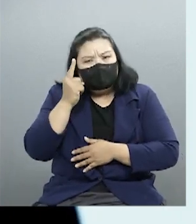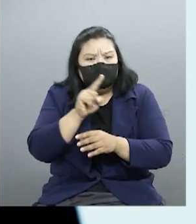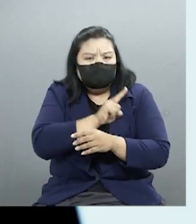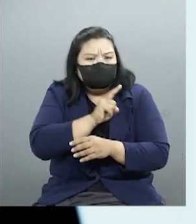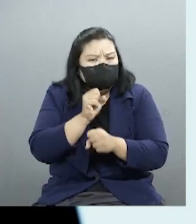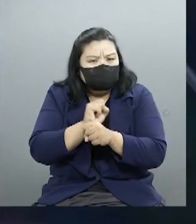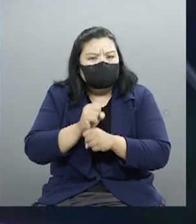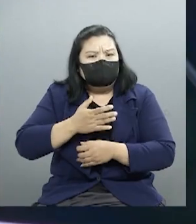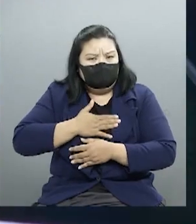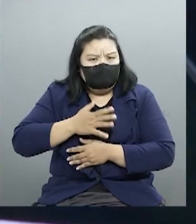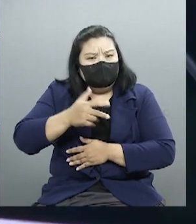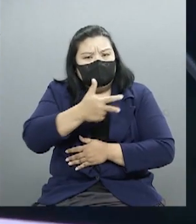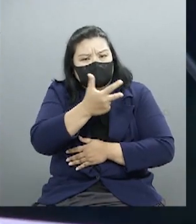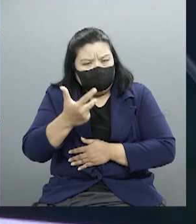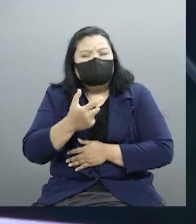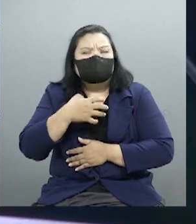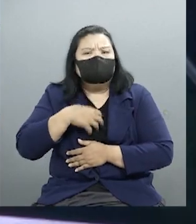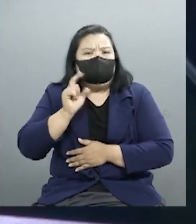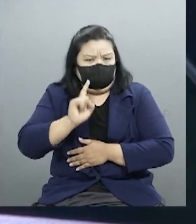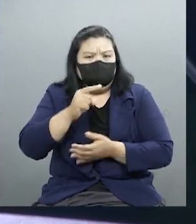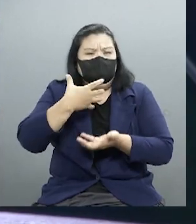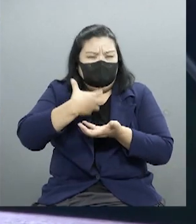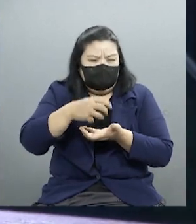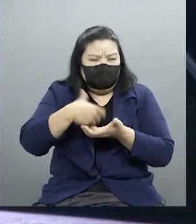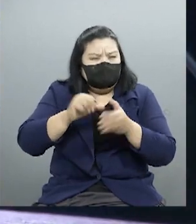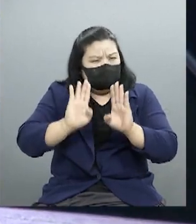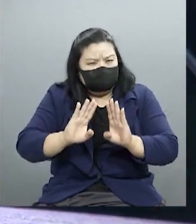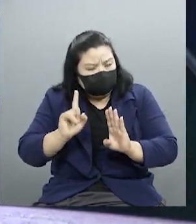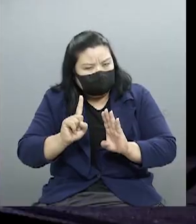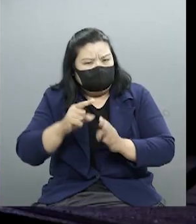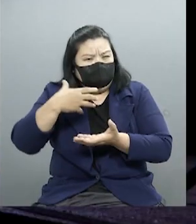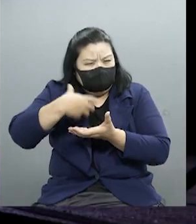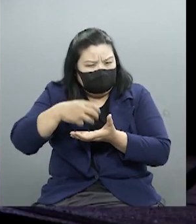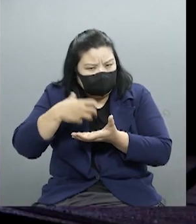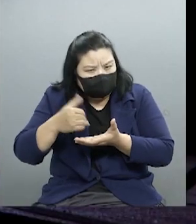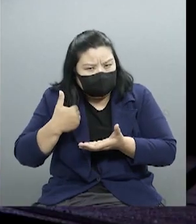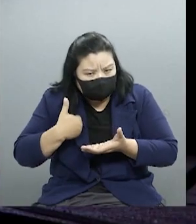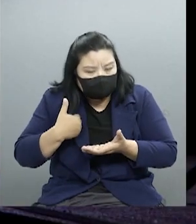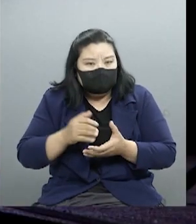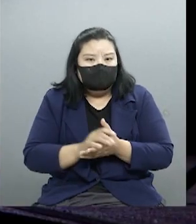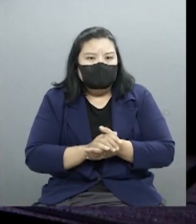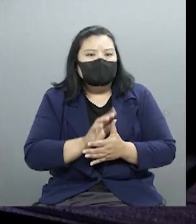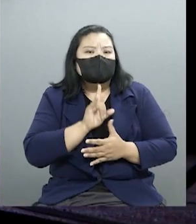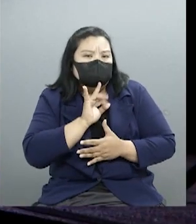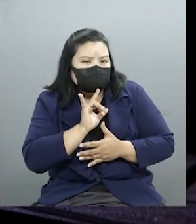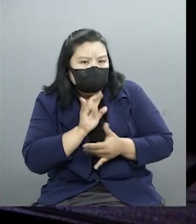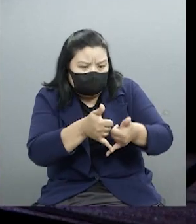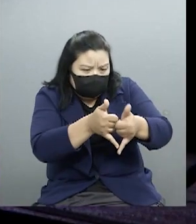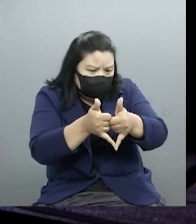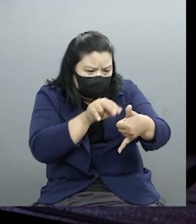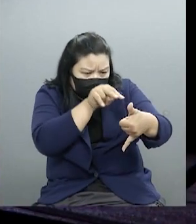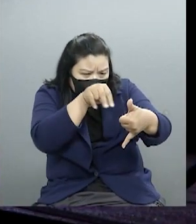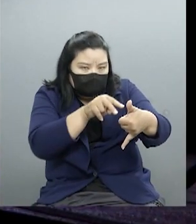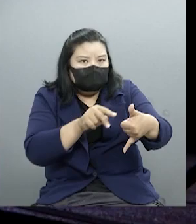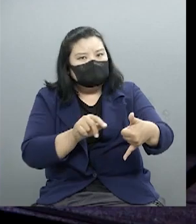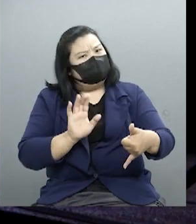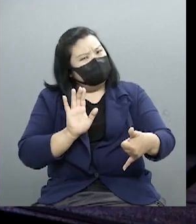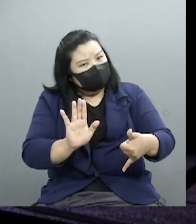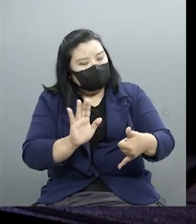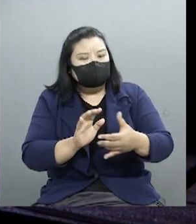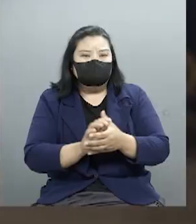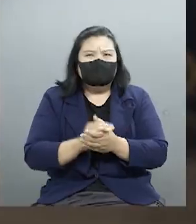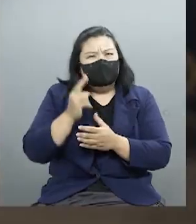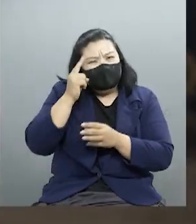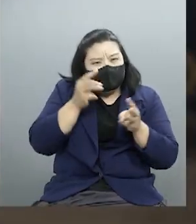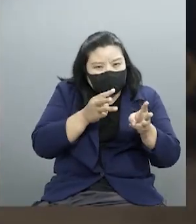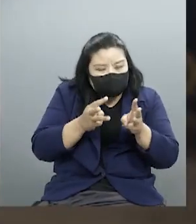าที่สื่อสาธารณะว่าเราอยากจะนำเสนอเรื่องราวเหล่านี้ยังไงแล้วก็เรื่องของภาพโป้ภาพเปลือยสื่ออะไรออกมาก็ไม่ได้คุยกับช่างภาพเลย